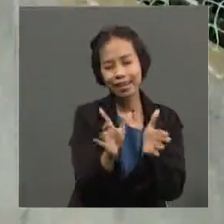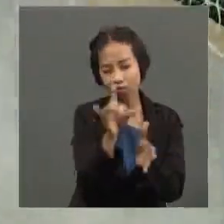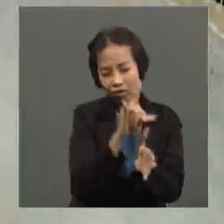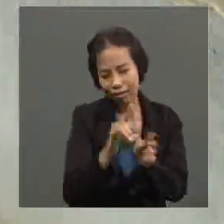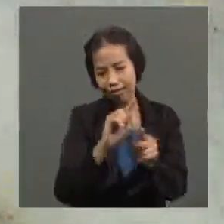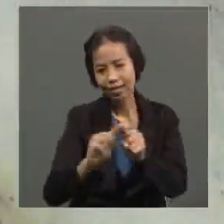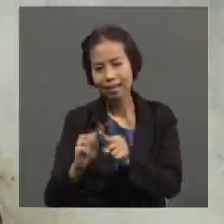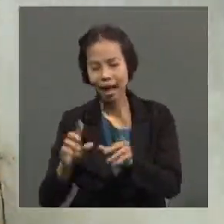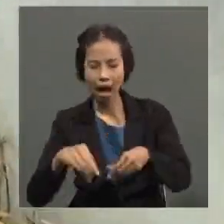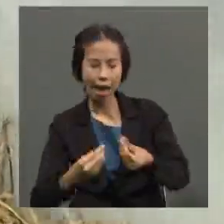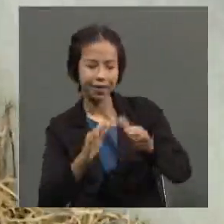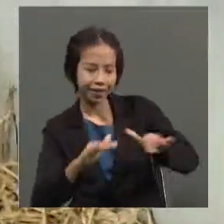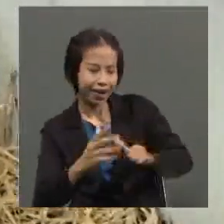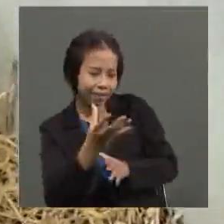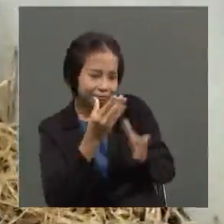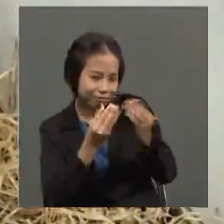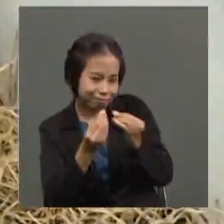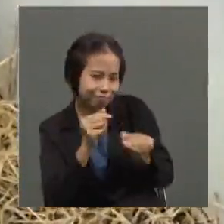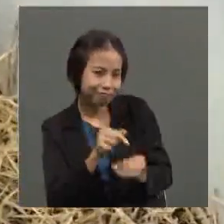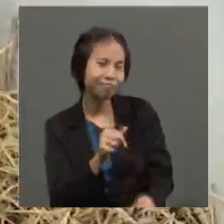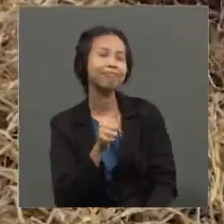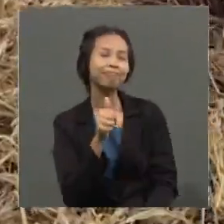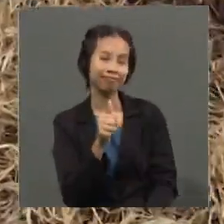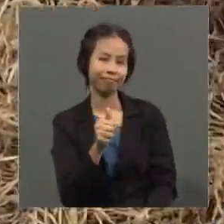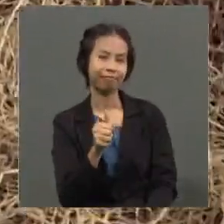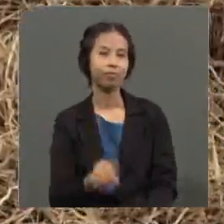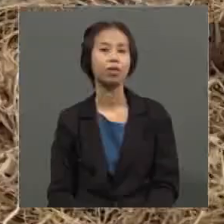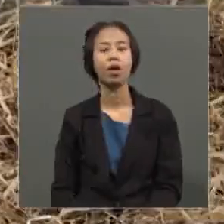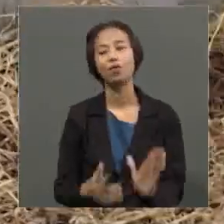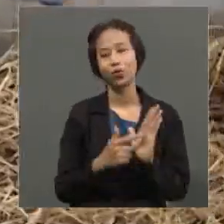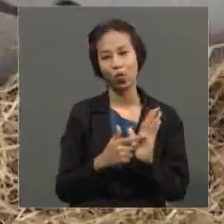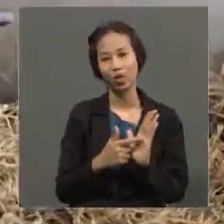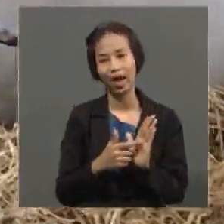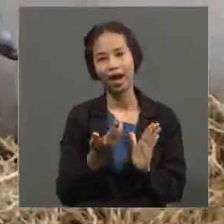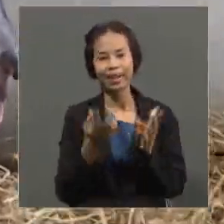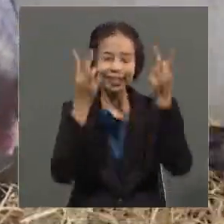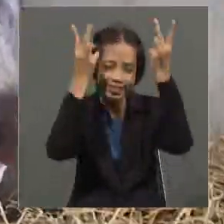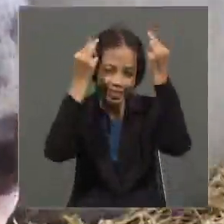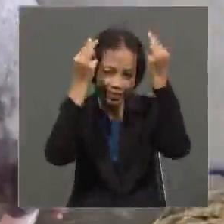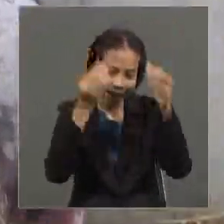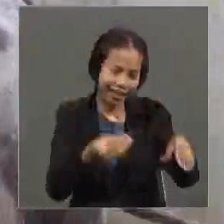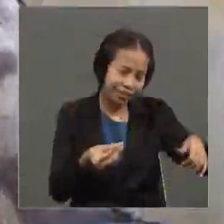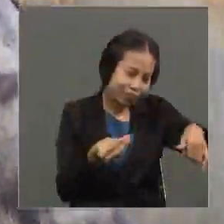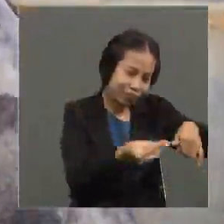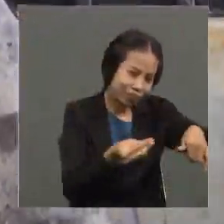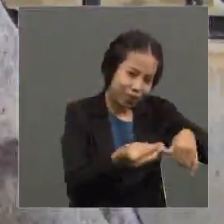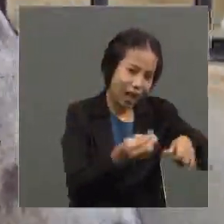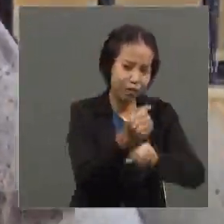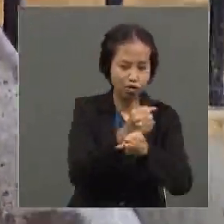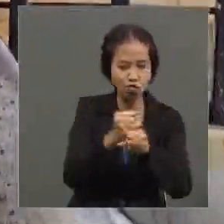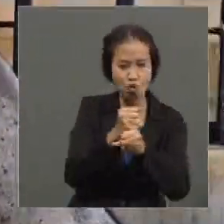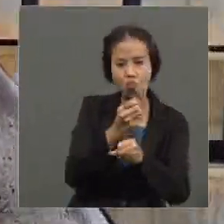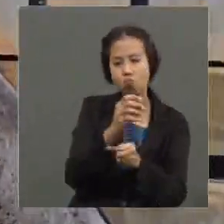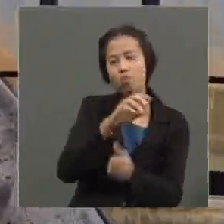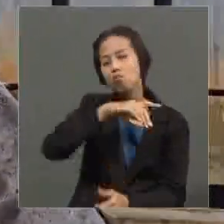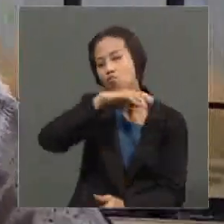เพื่อน้องๆหนูๆด้วยนะจะได้ทำกิจกรรมกับครอบครัวอธิการให้อาหารกระต่ายการให้นมหมูแคระการ